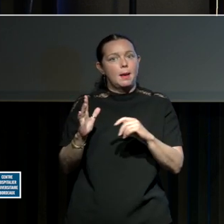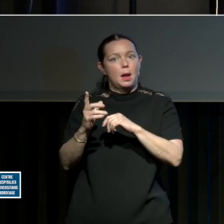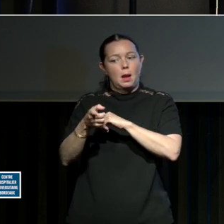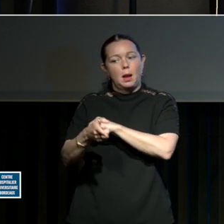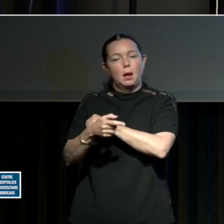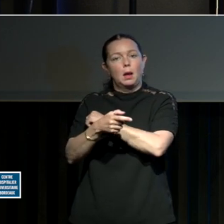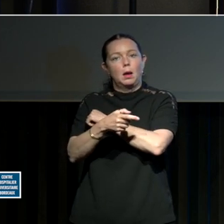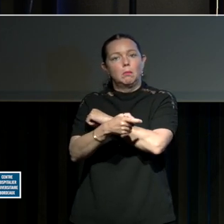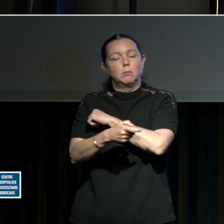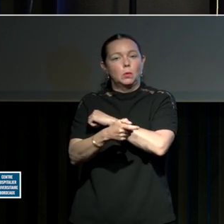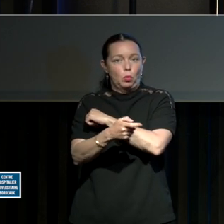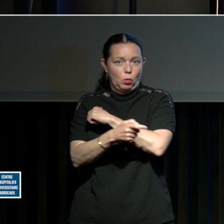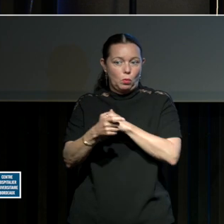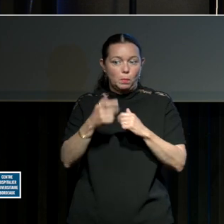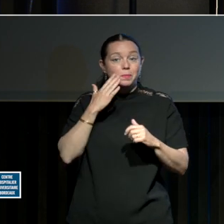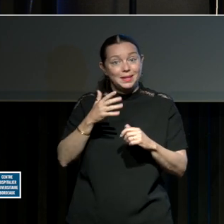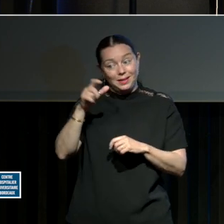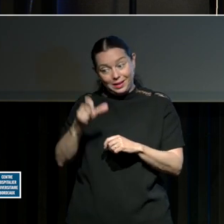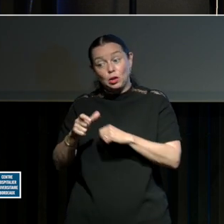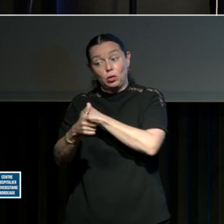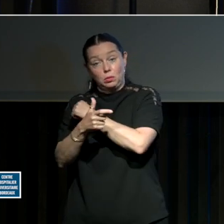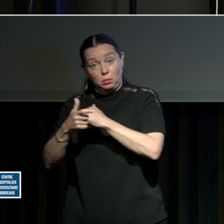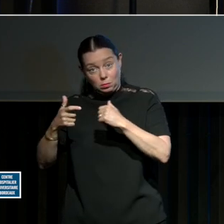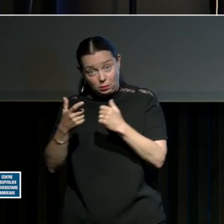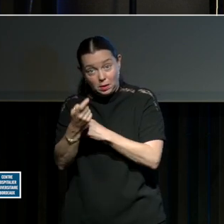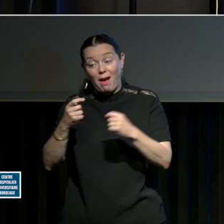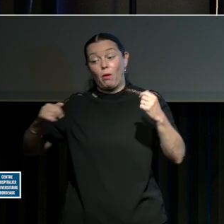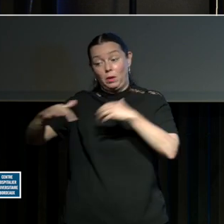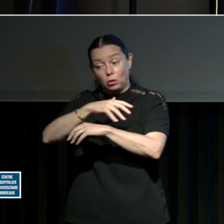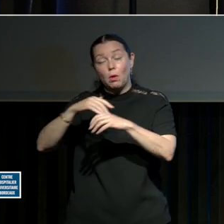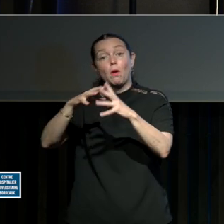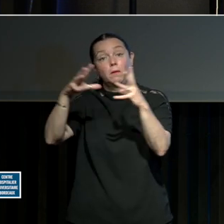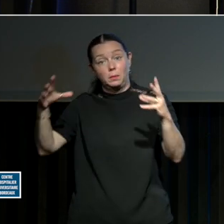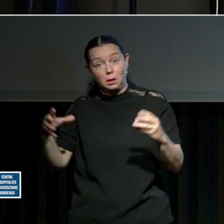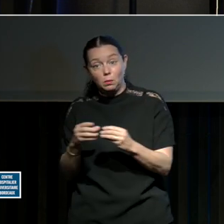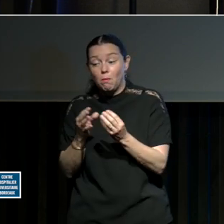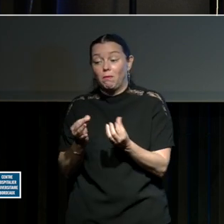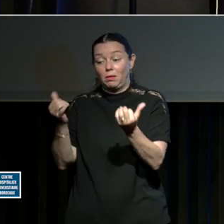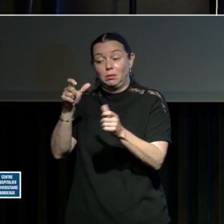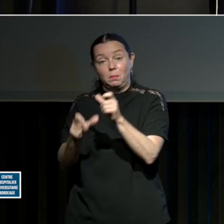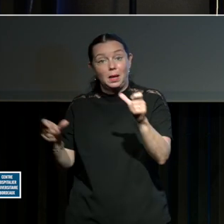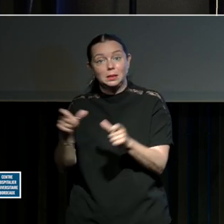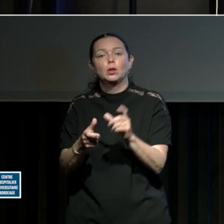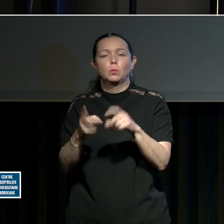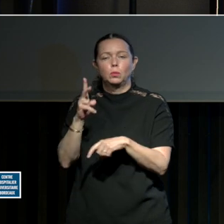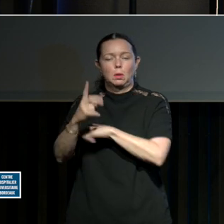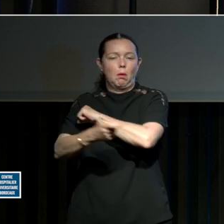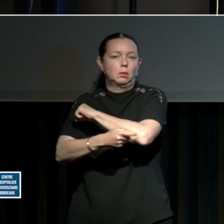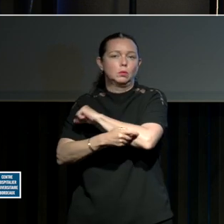à des facteurs environnementaux, familiaux et des vulnérabilités individuelles, donc sur le modèle